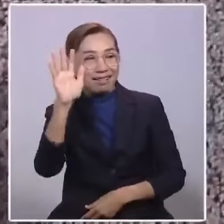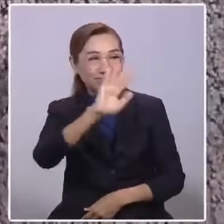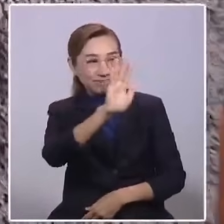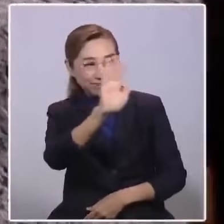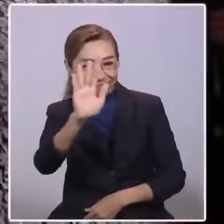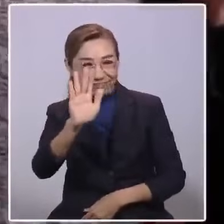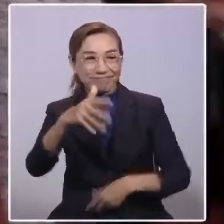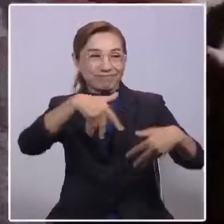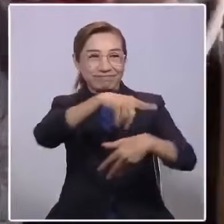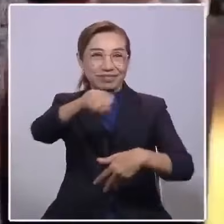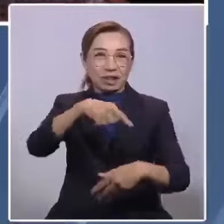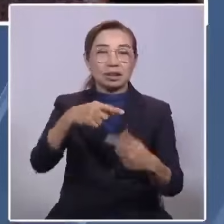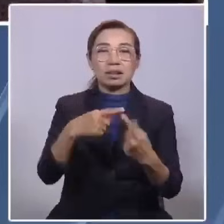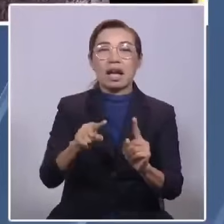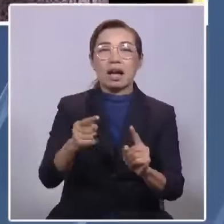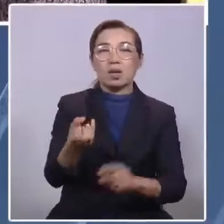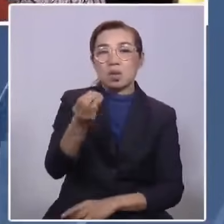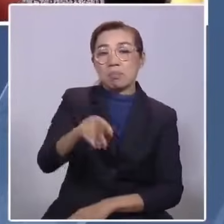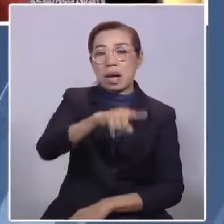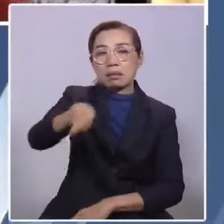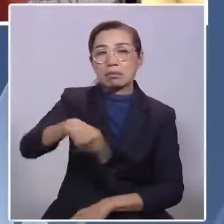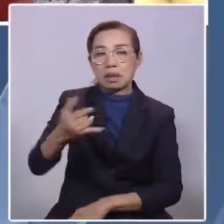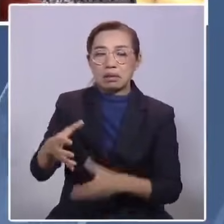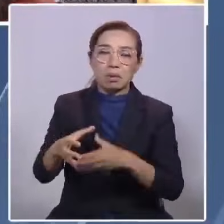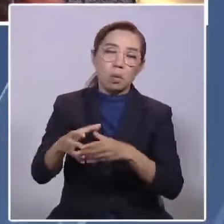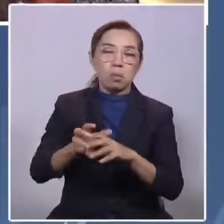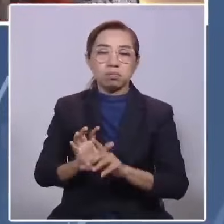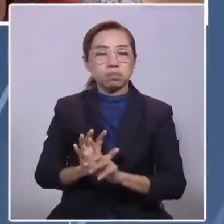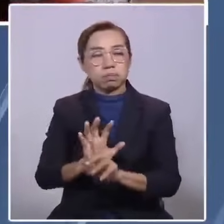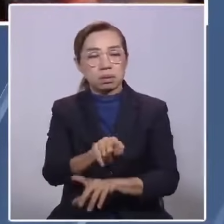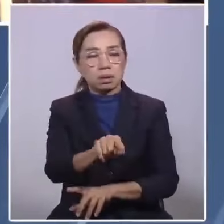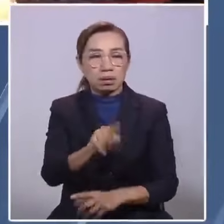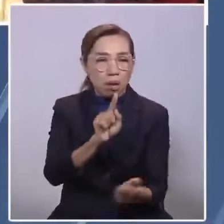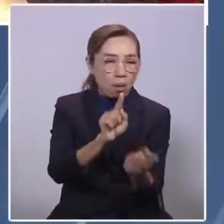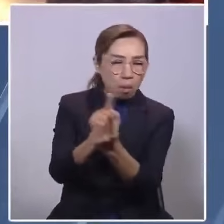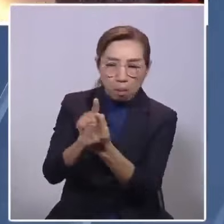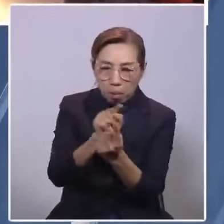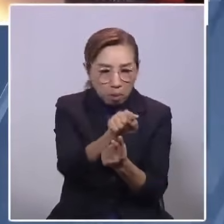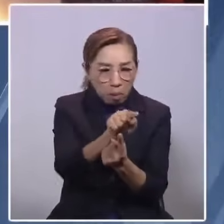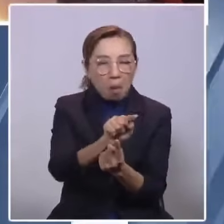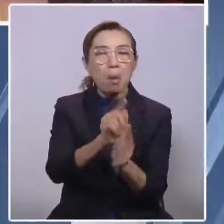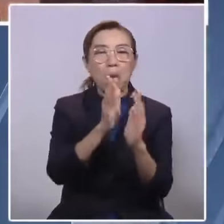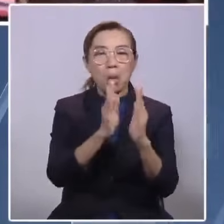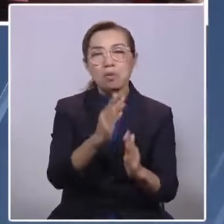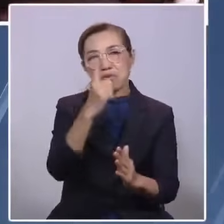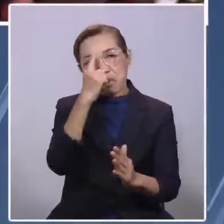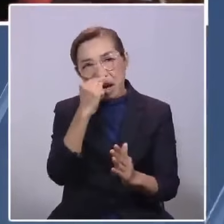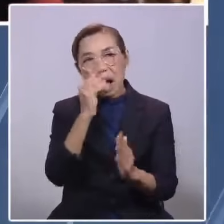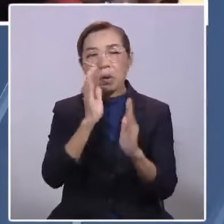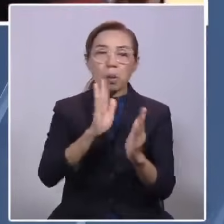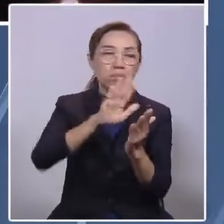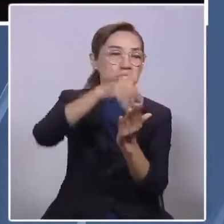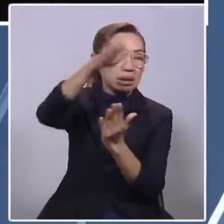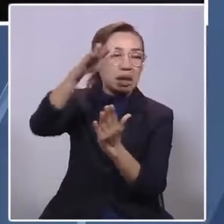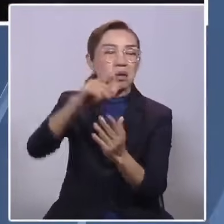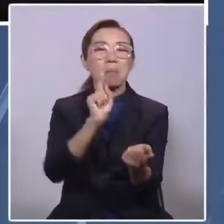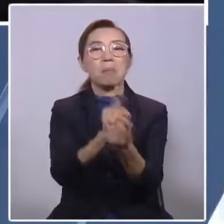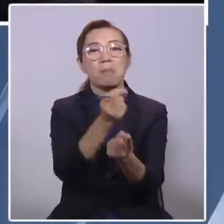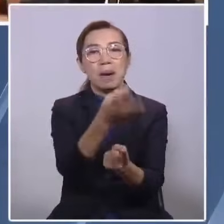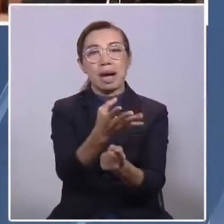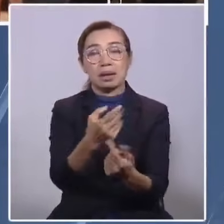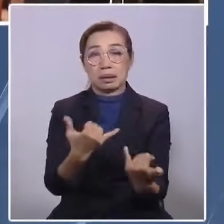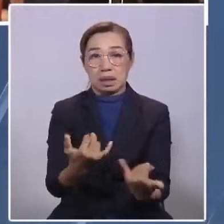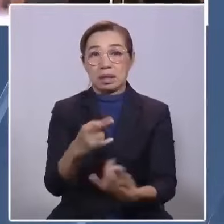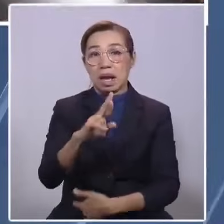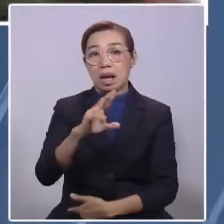เที่ยวแต่ดูเหมือนส่วนใหญ่ในรอบนี้ไปเนี่ยจะเจอเป็นนักท่องเที่ยวต่างชาติเยอะครับค่ะก็ส่วนใหญ่ตอนนี้เนี่ยในพื้นที่ของ RCAเนี่ย